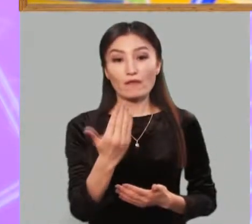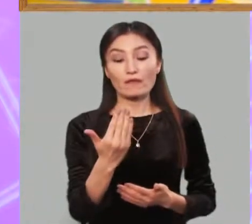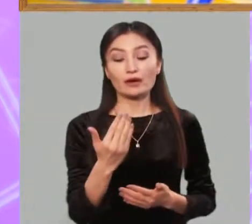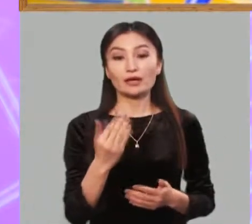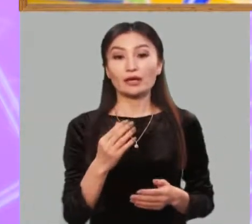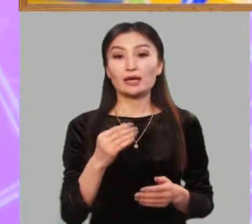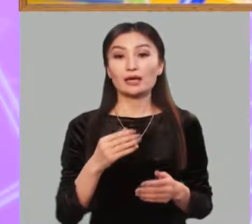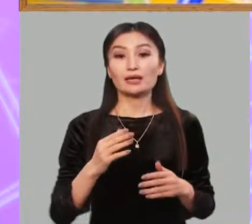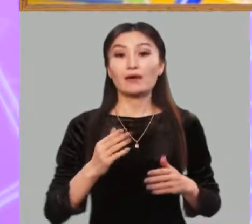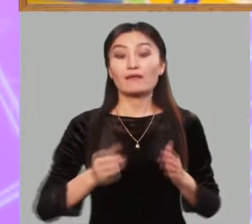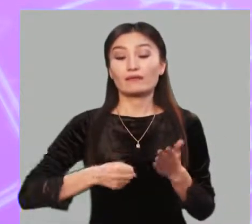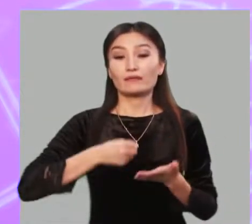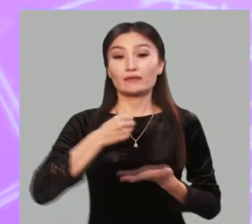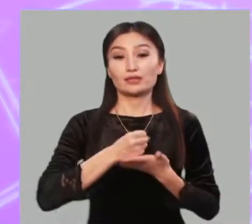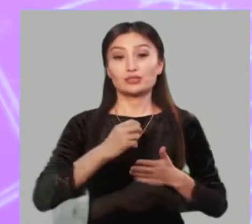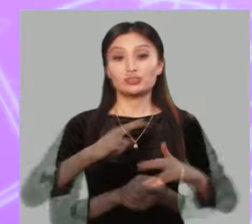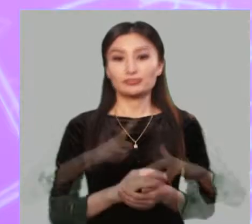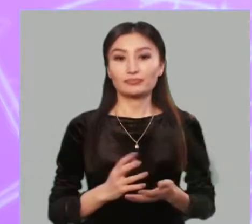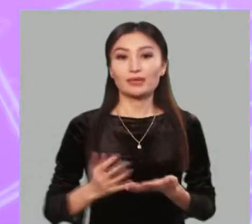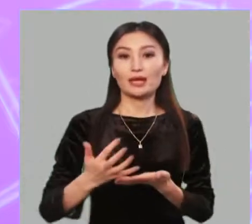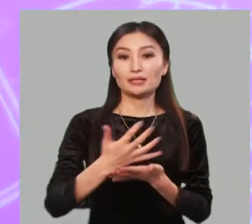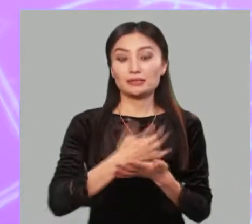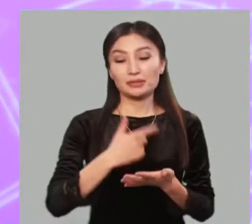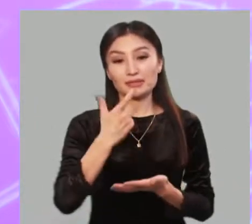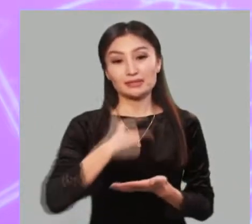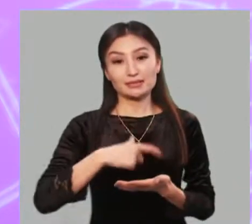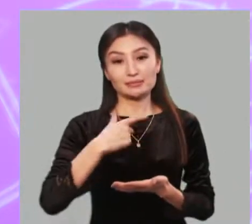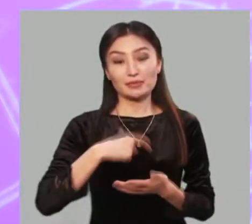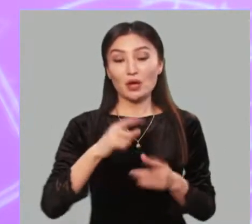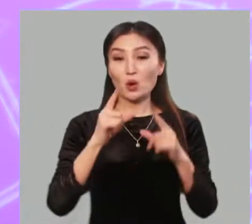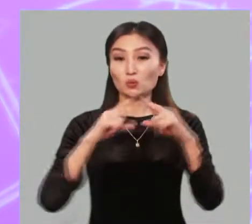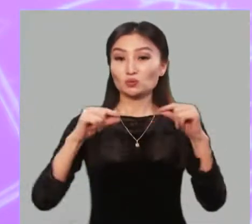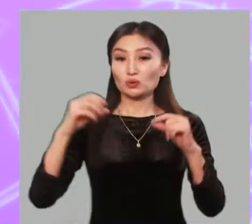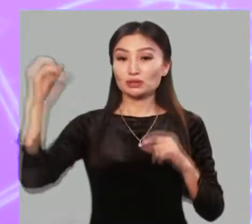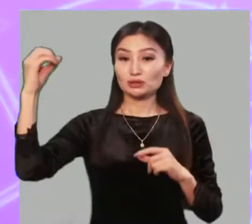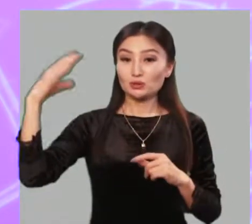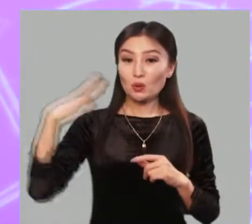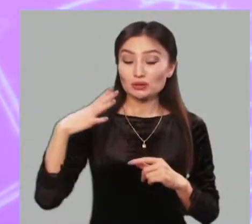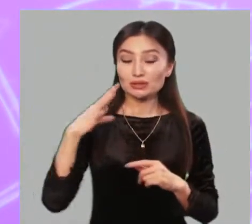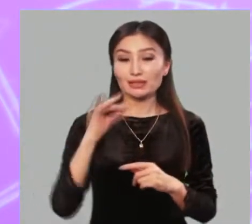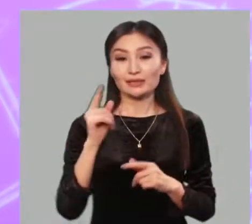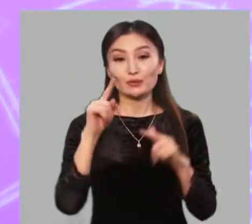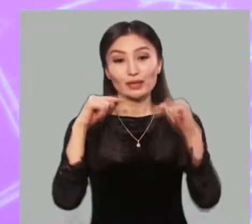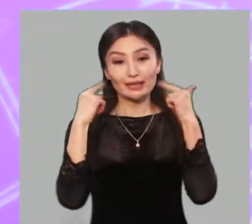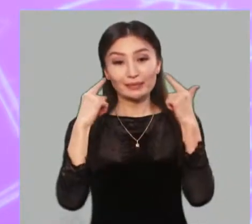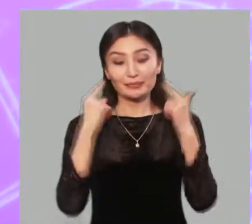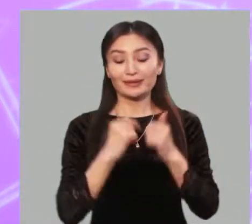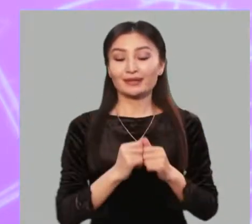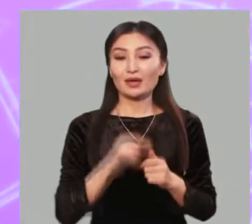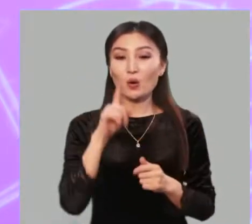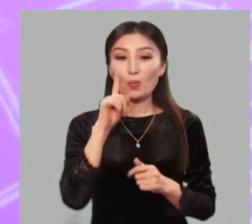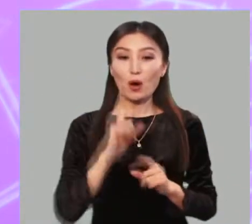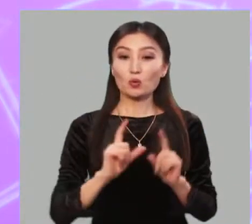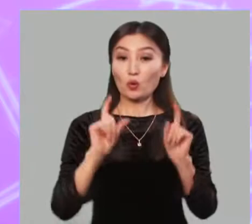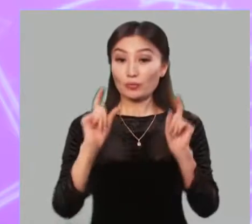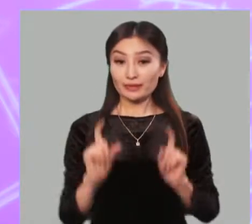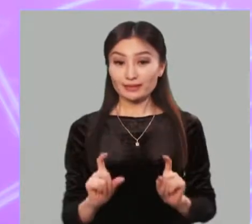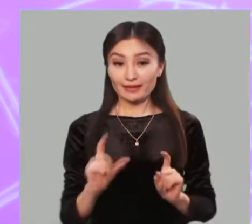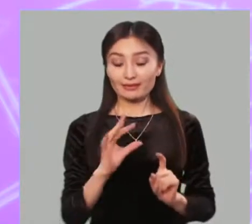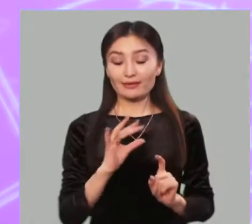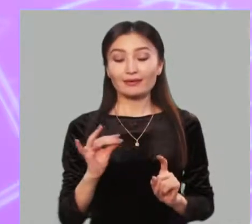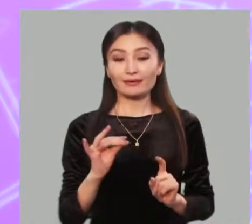Выберите ваше настроение, заберите себе кусочек солнца и улыбки, устраивайтесь поудобней